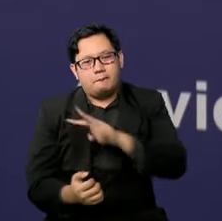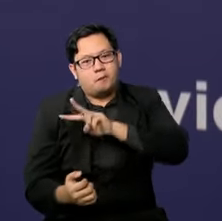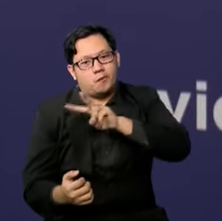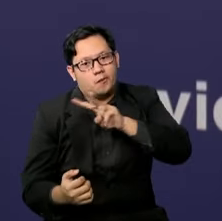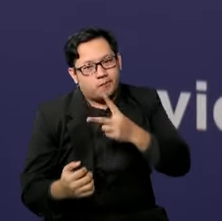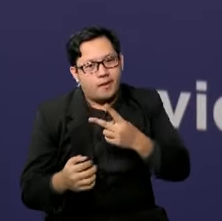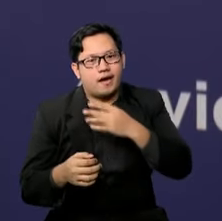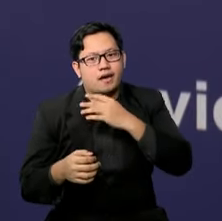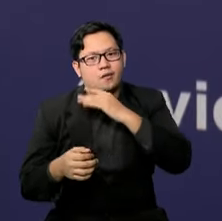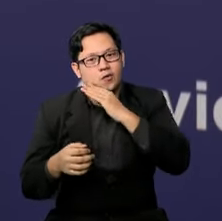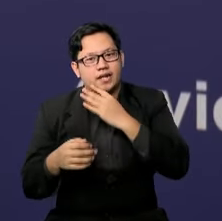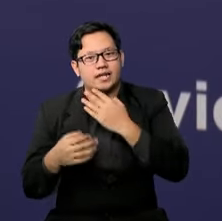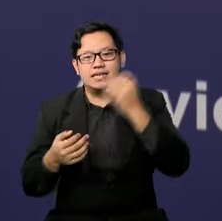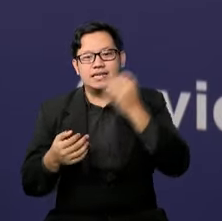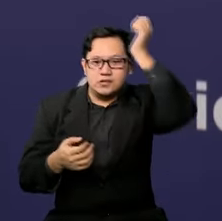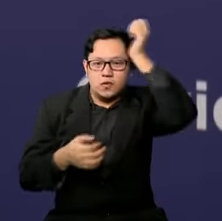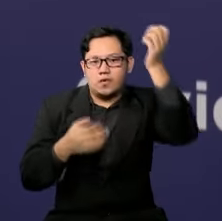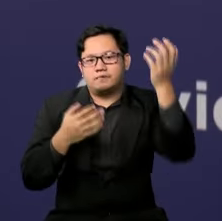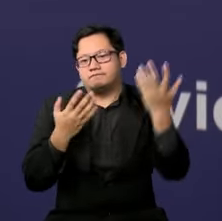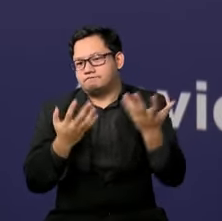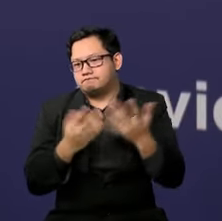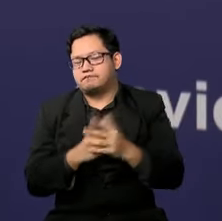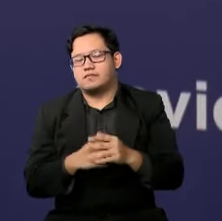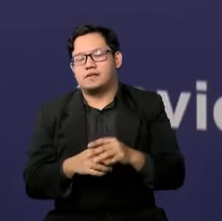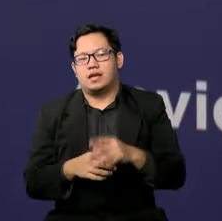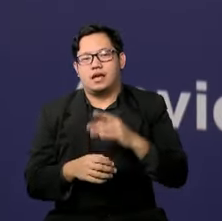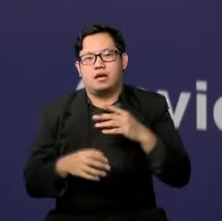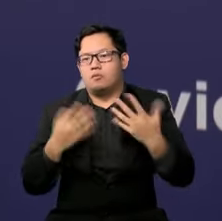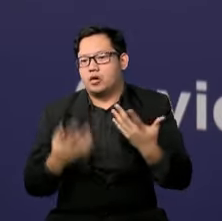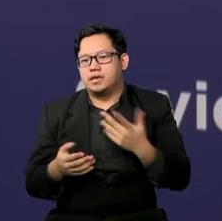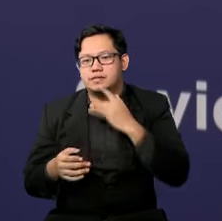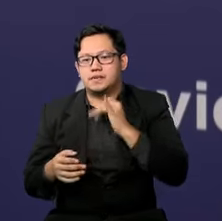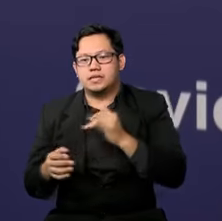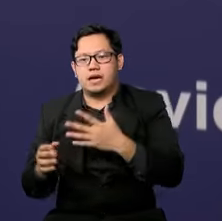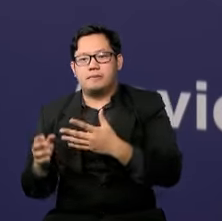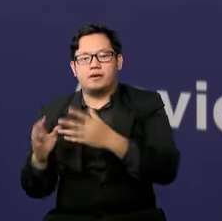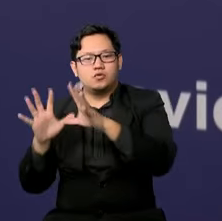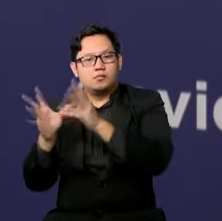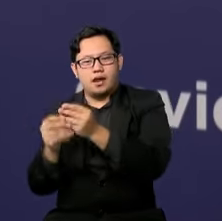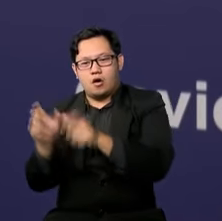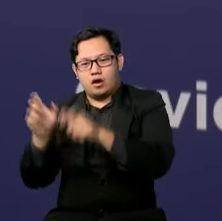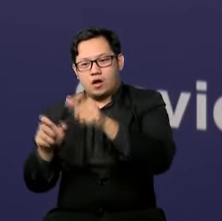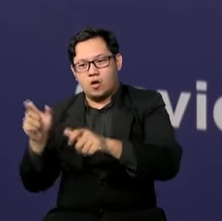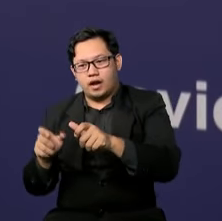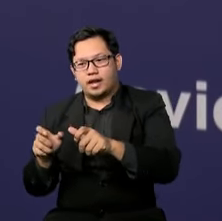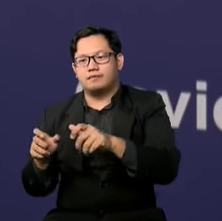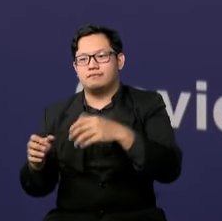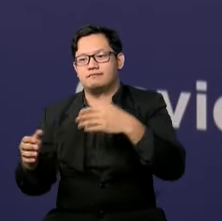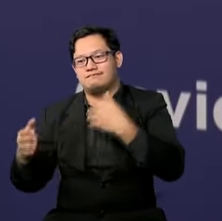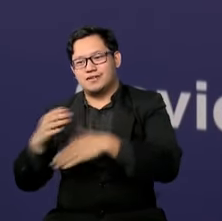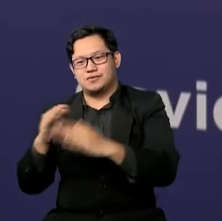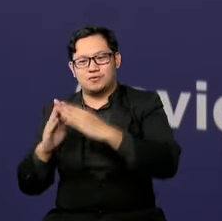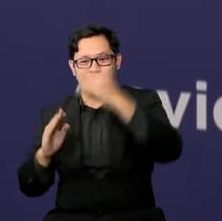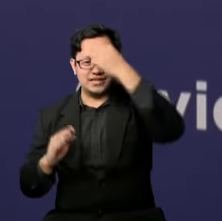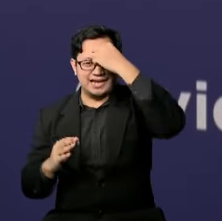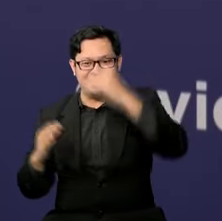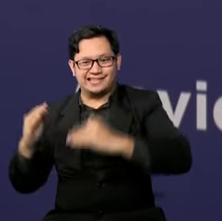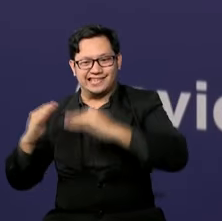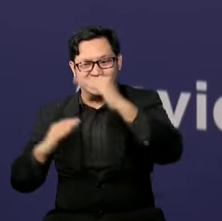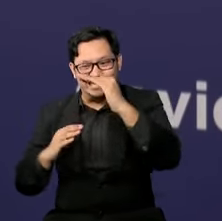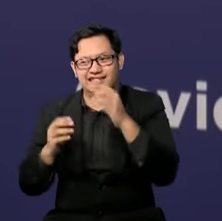diperbaiki Apakah ada angka kematian yang meningkat Apakah ada karena jumlah orang yang dirawat sangat tinggi itu bisa kita latihan teh dua kali